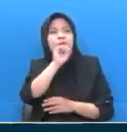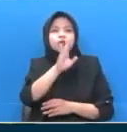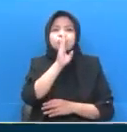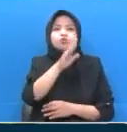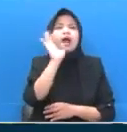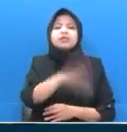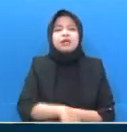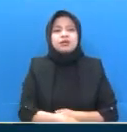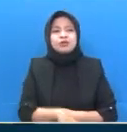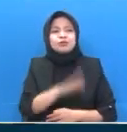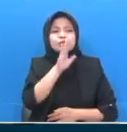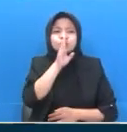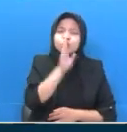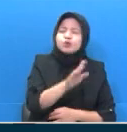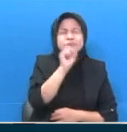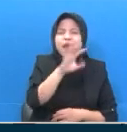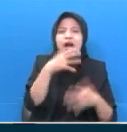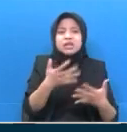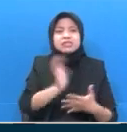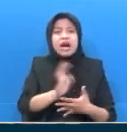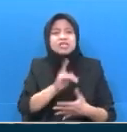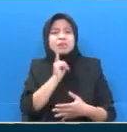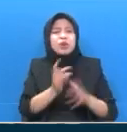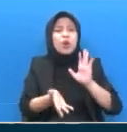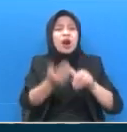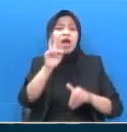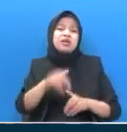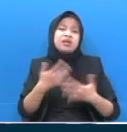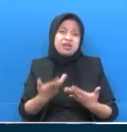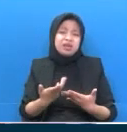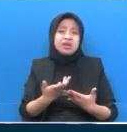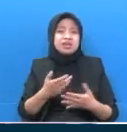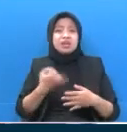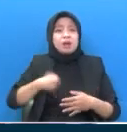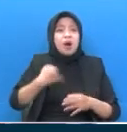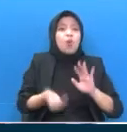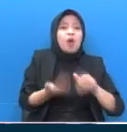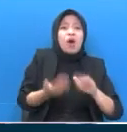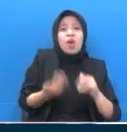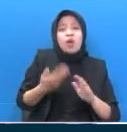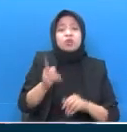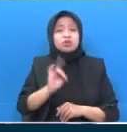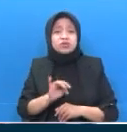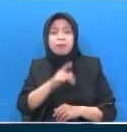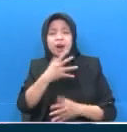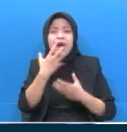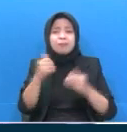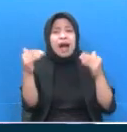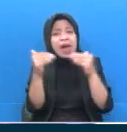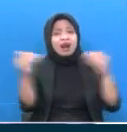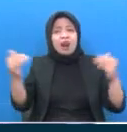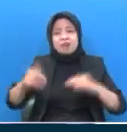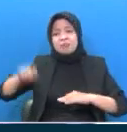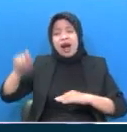sampai majelis hakim kembali menyebutkan kalau itu settingan-settingan. Kan kita juga tidak mau seperti itu. Kita mengharapkan peradilan